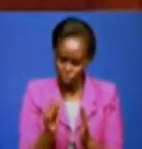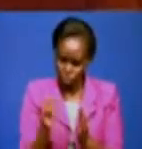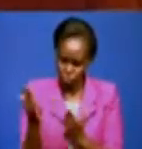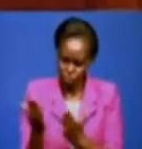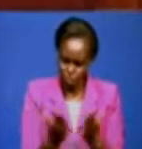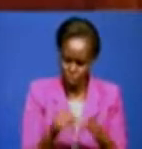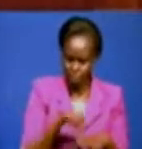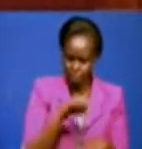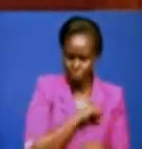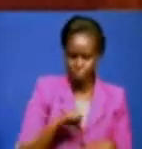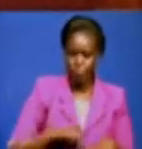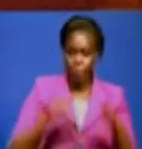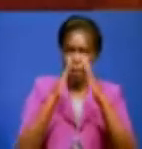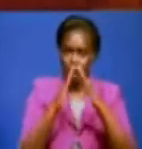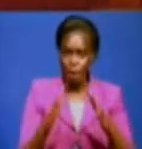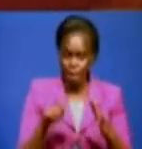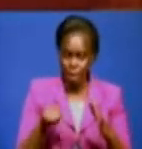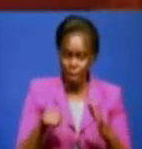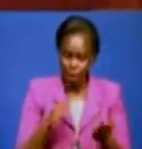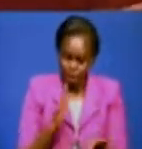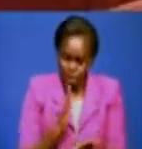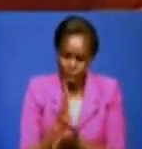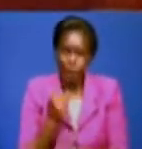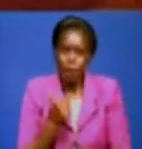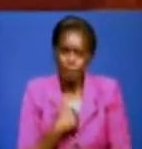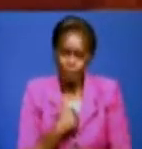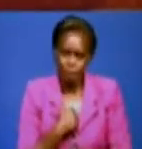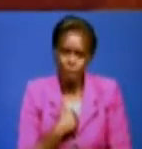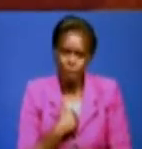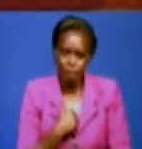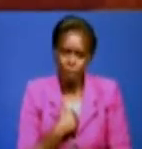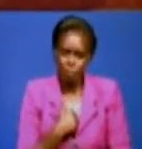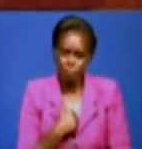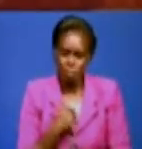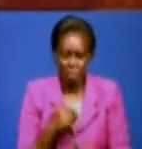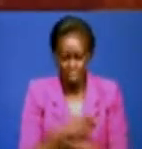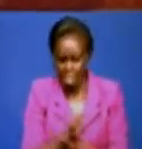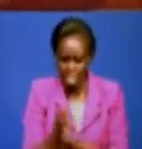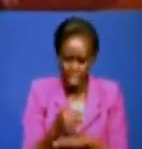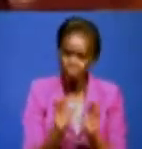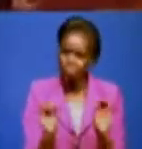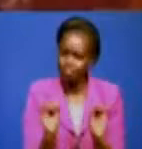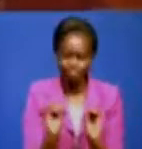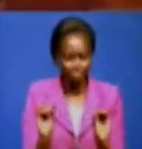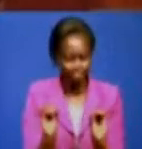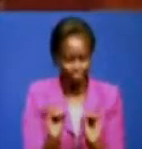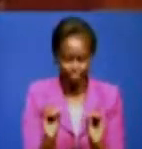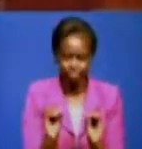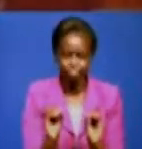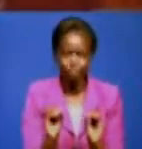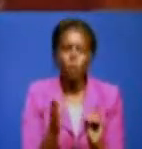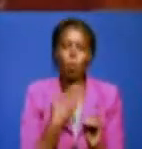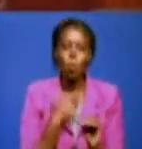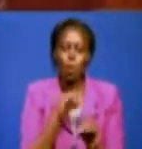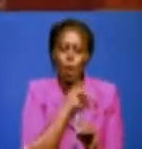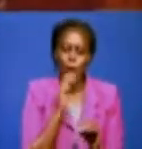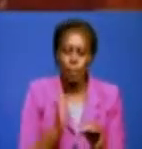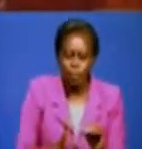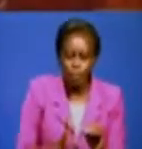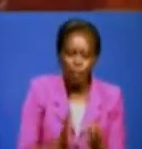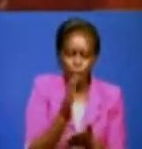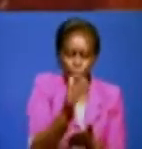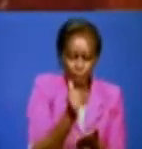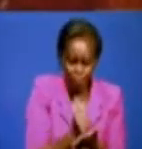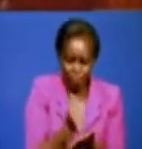Senate na haki yake ionekane kupotoshwa. Tunataka ya kwamba wale maseneta ambao tutakuwa tumechagua waketi